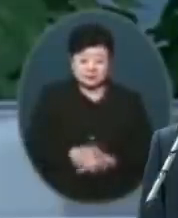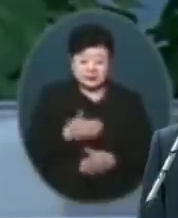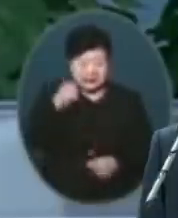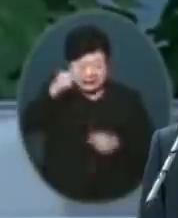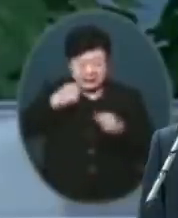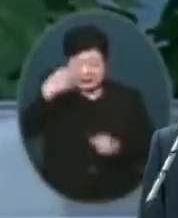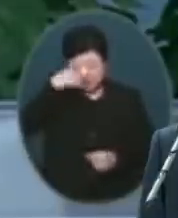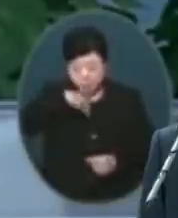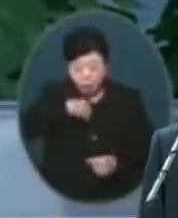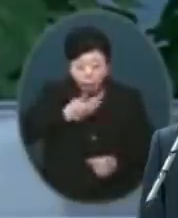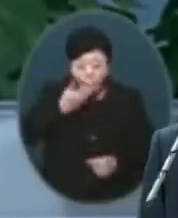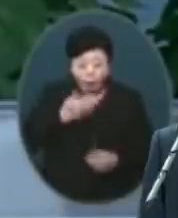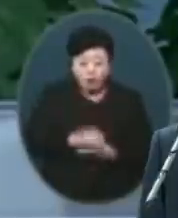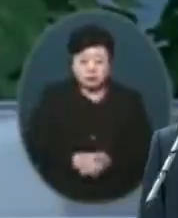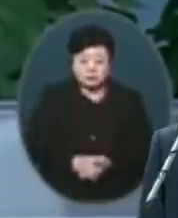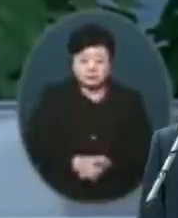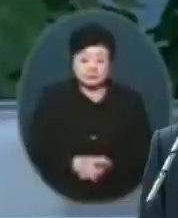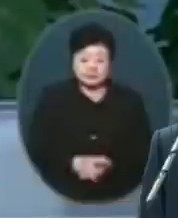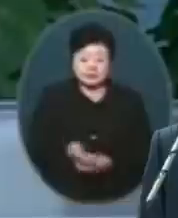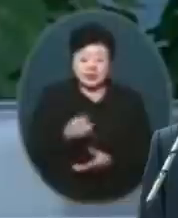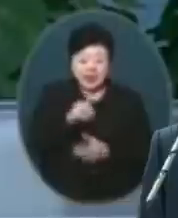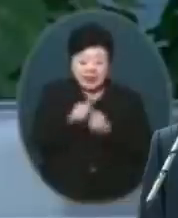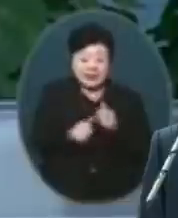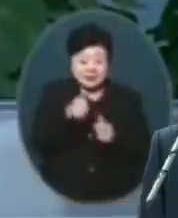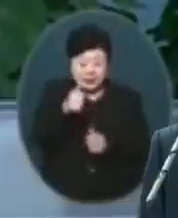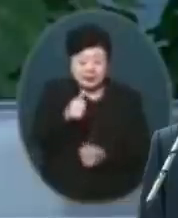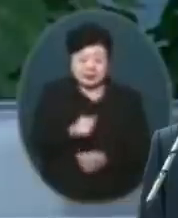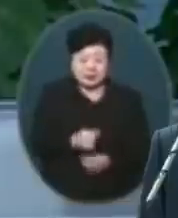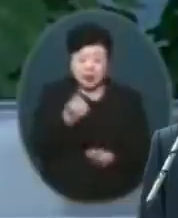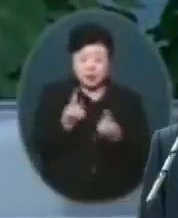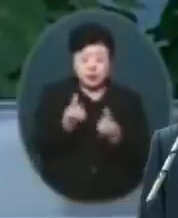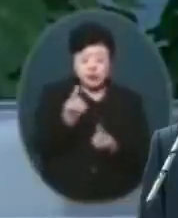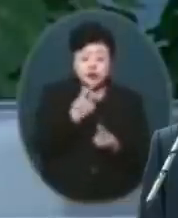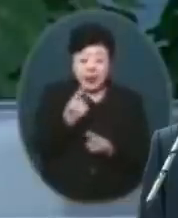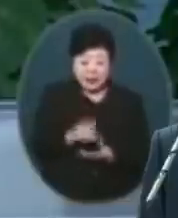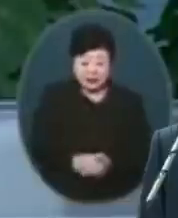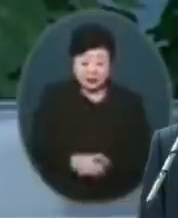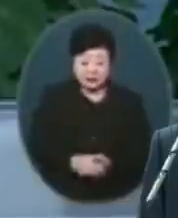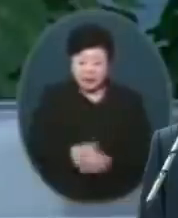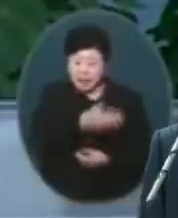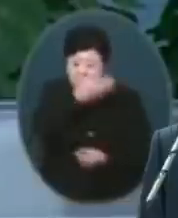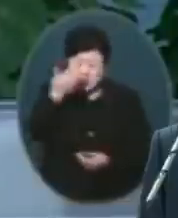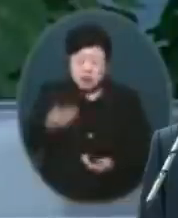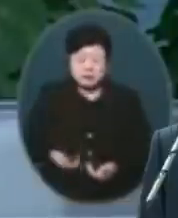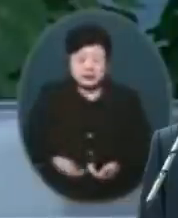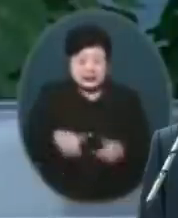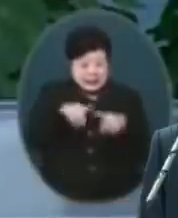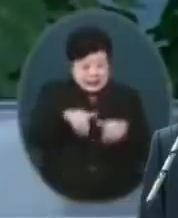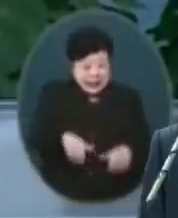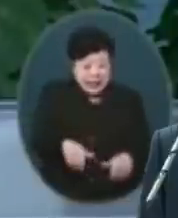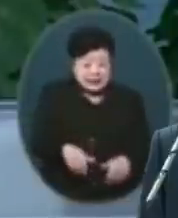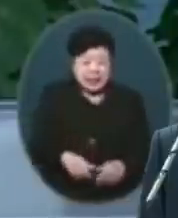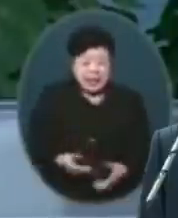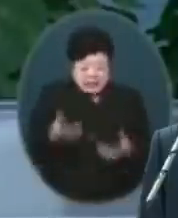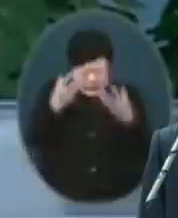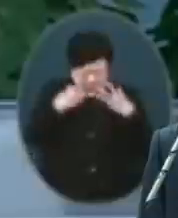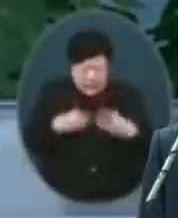짐승을 잡아먹습니다. 그런데 하나님께서 비유로 말씀하시기를 이 젊은 사자가